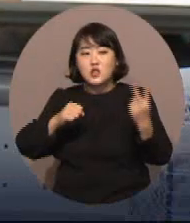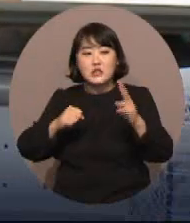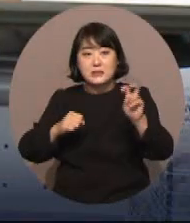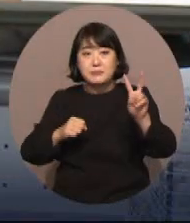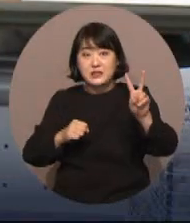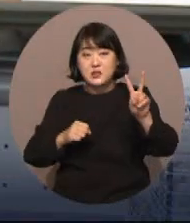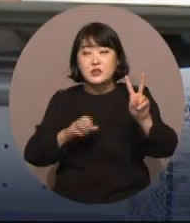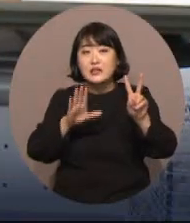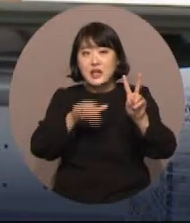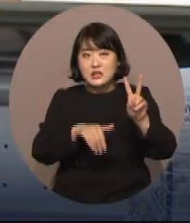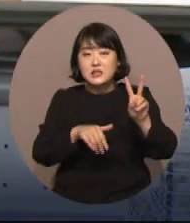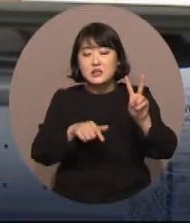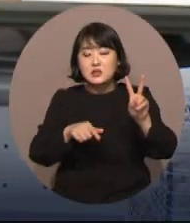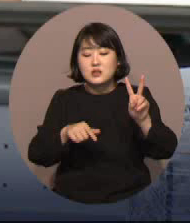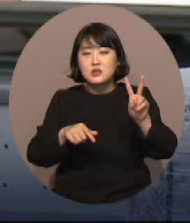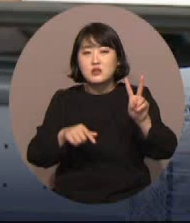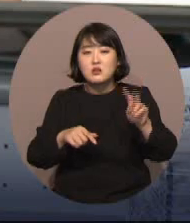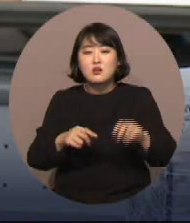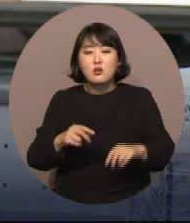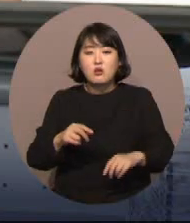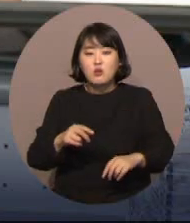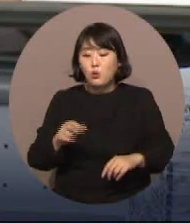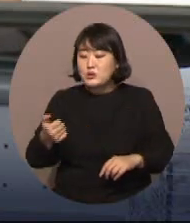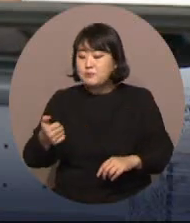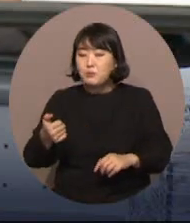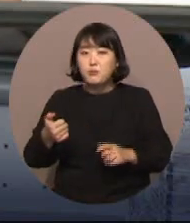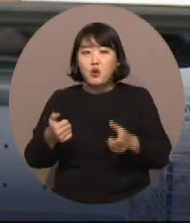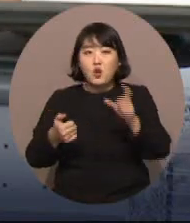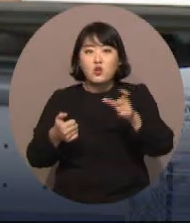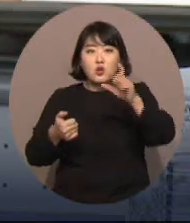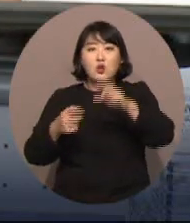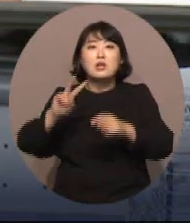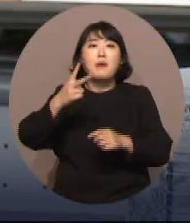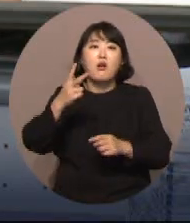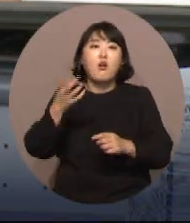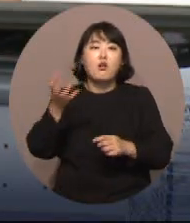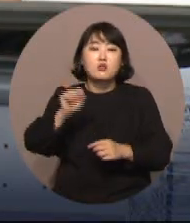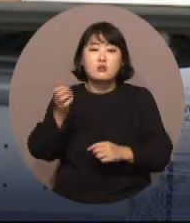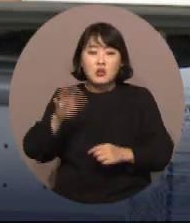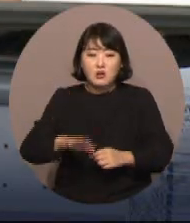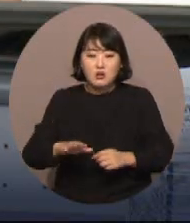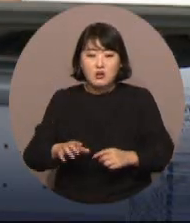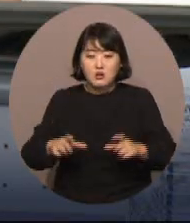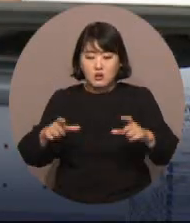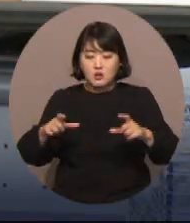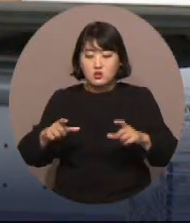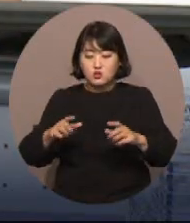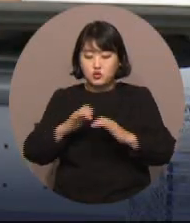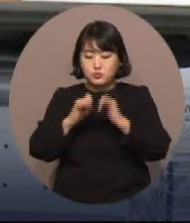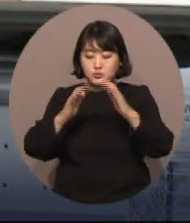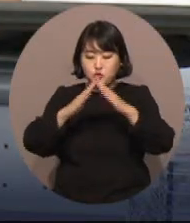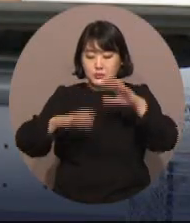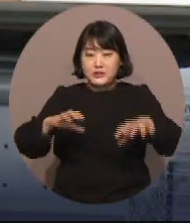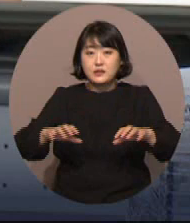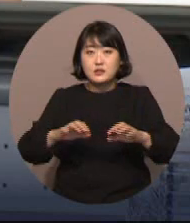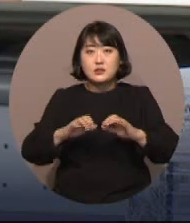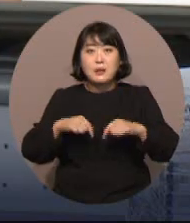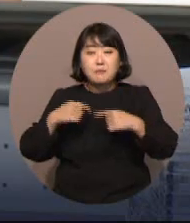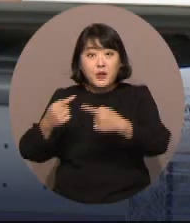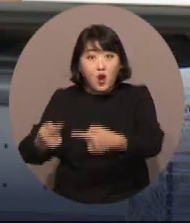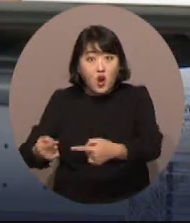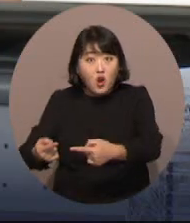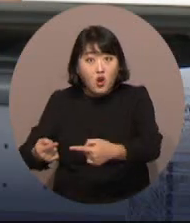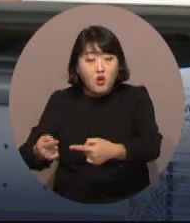2022년까지 50억씩 증액하고 200억이 됐거든요. 이 주민참여도 효과성 측정 없이 오히려 사업의 일부를 지지자에게